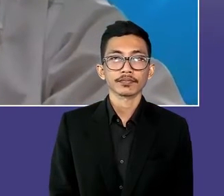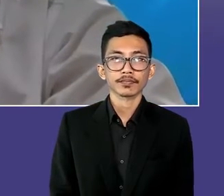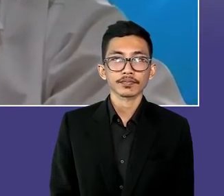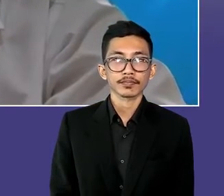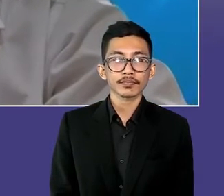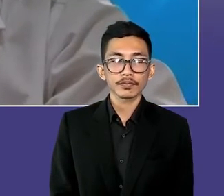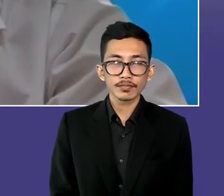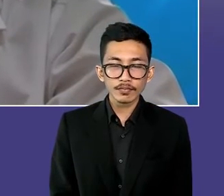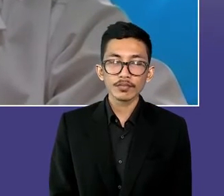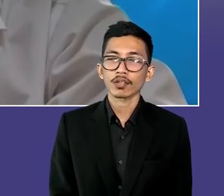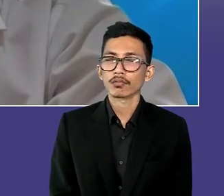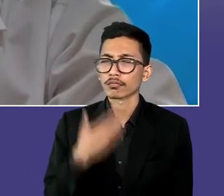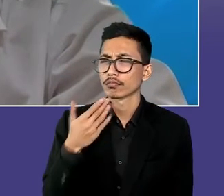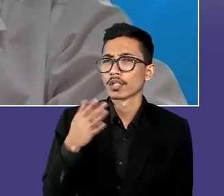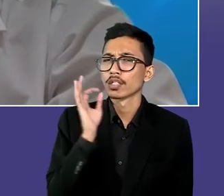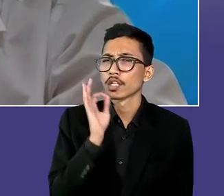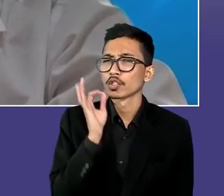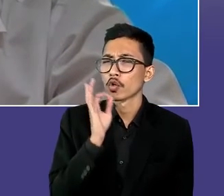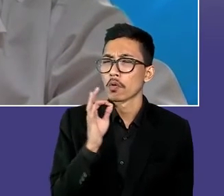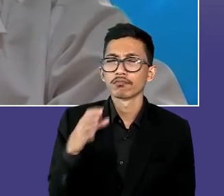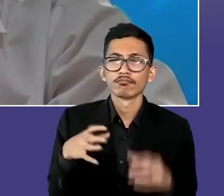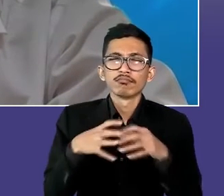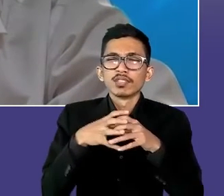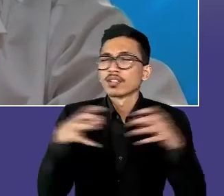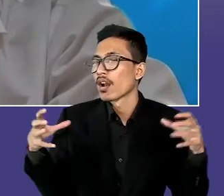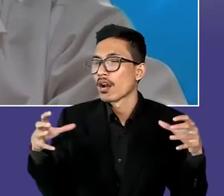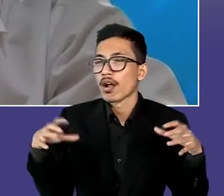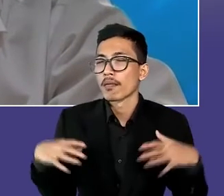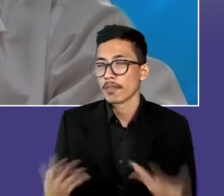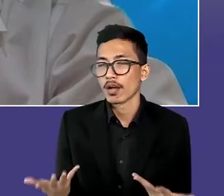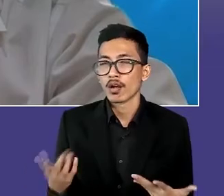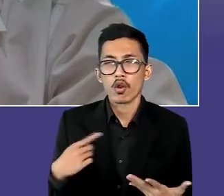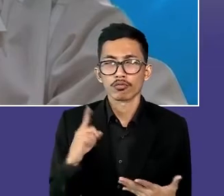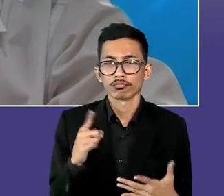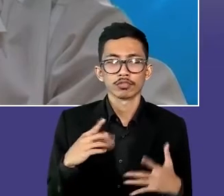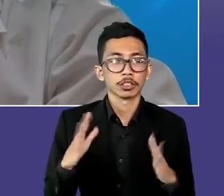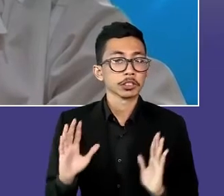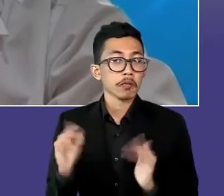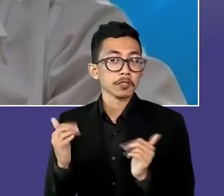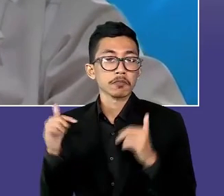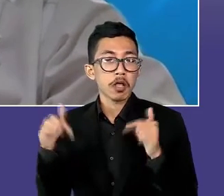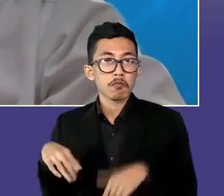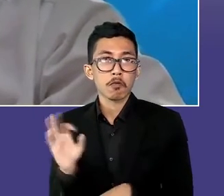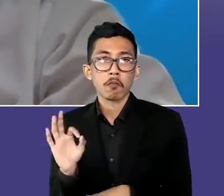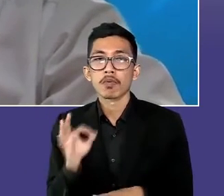Mas, resiko apa sih yang paling besar yang bisa kita hadapi bila kita tidak bersiap dari sekarang, dokter?